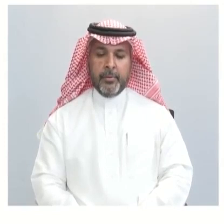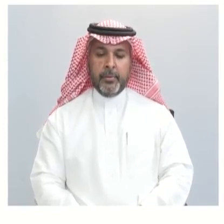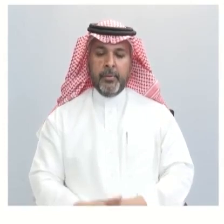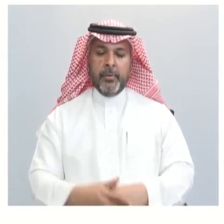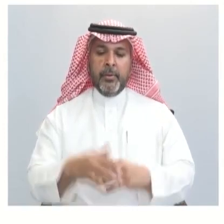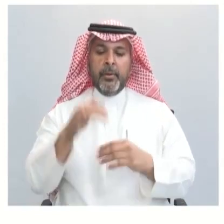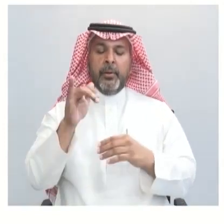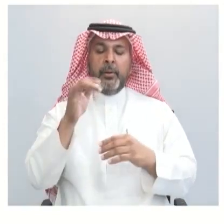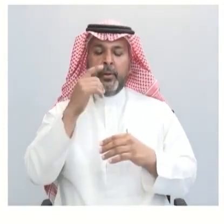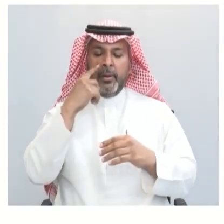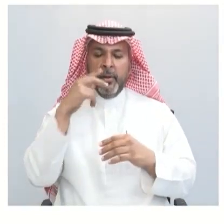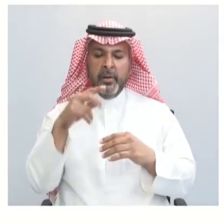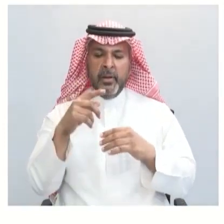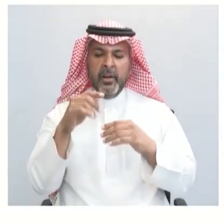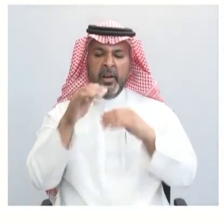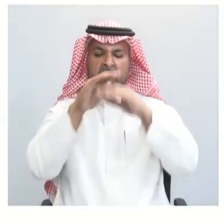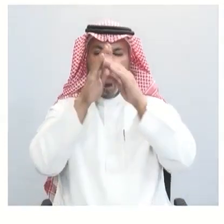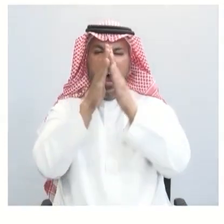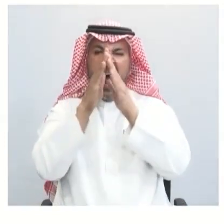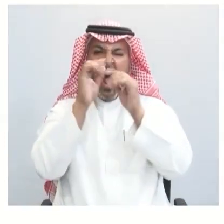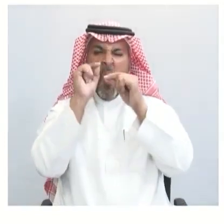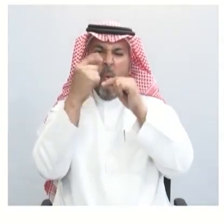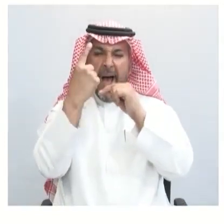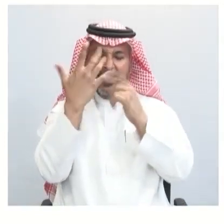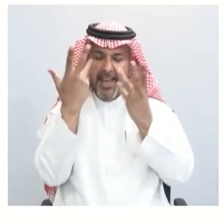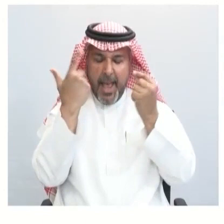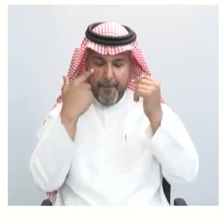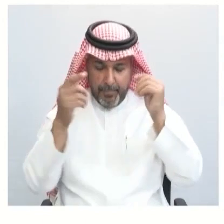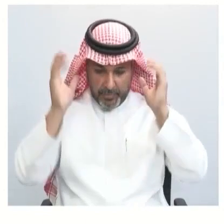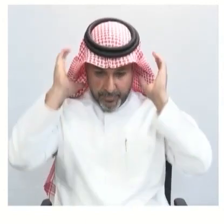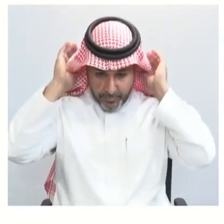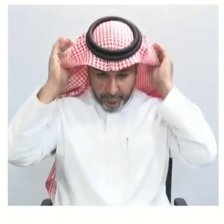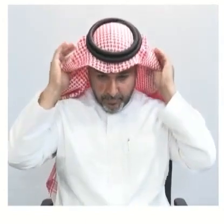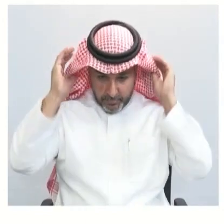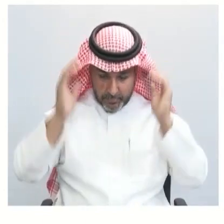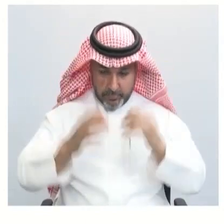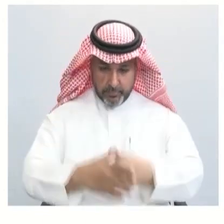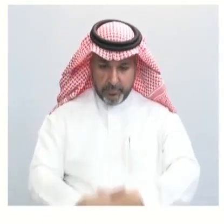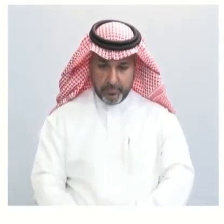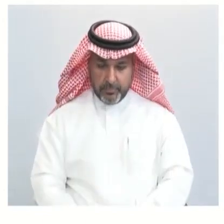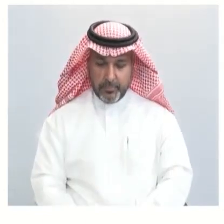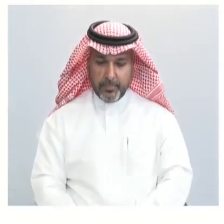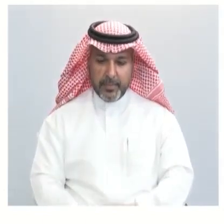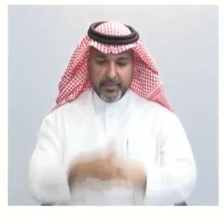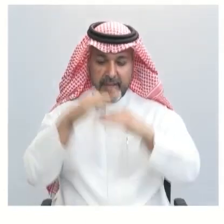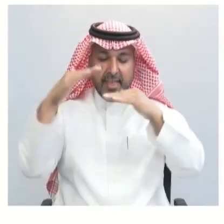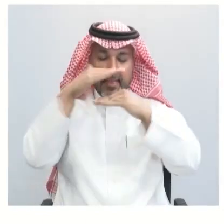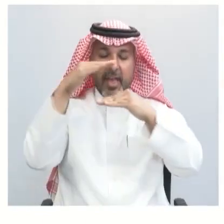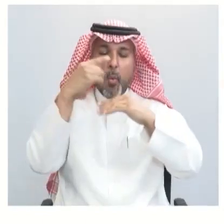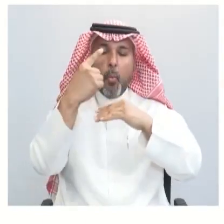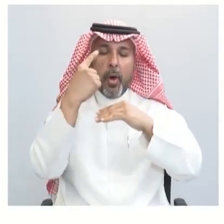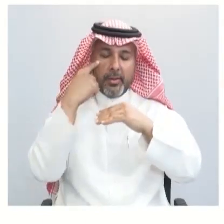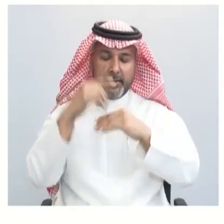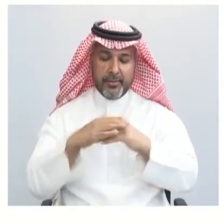الواي هنا خط التقارب الراسي يكون قيمه يكون عنده اكس وخط التقارب الافقي يكون عنده واي